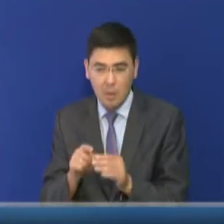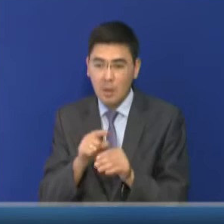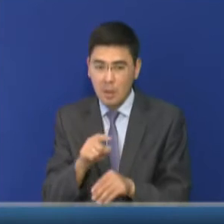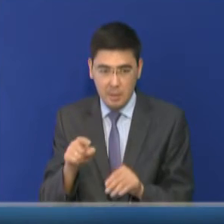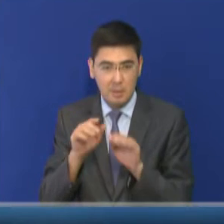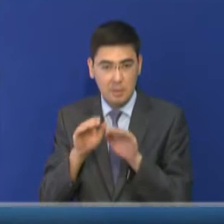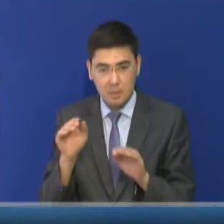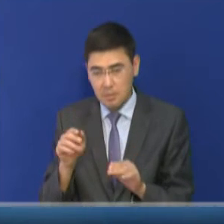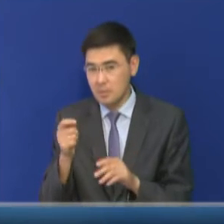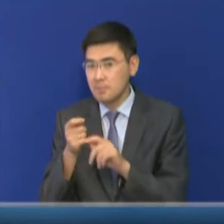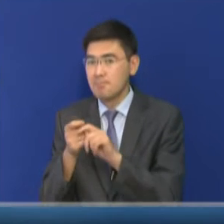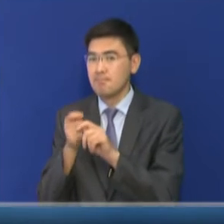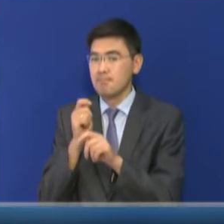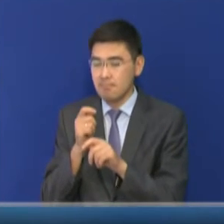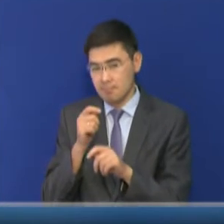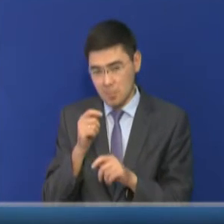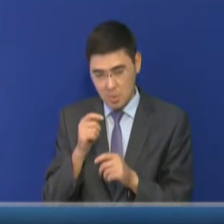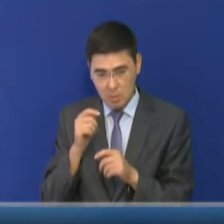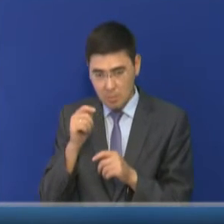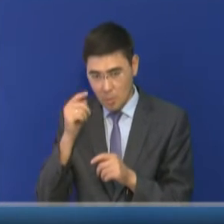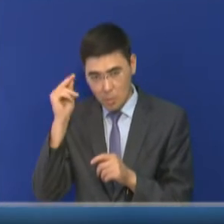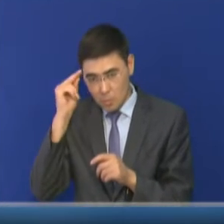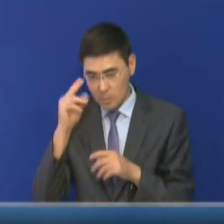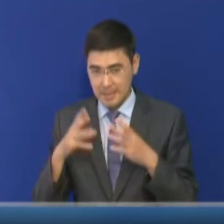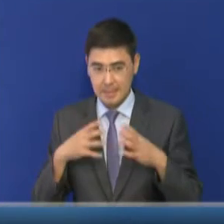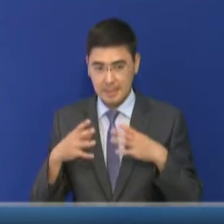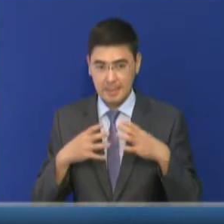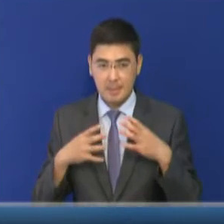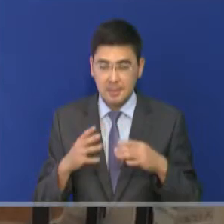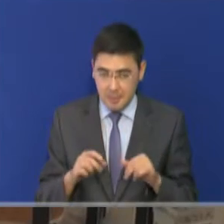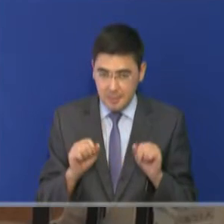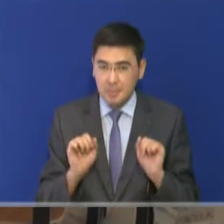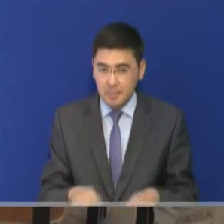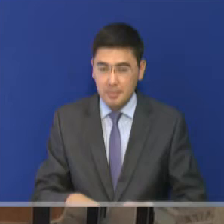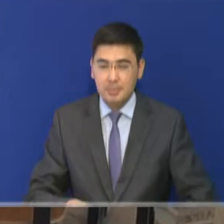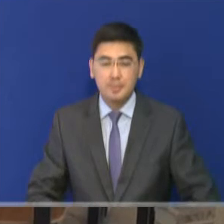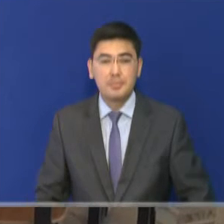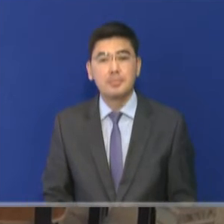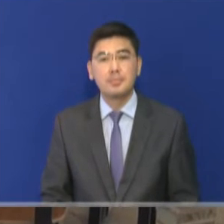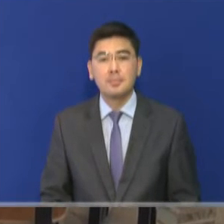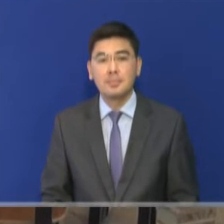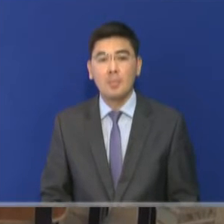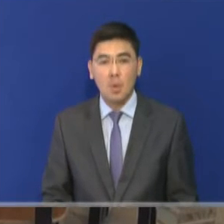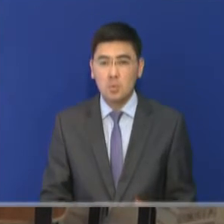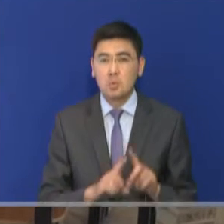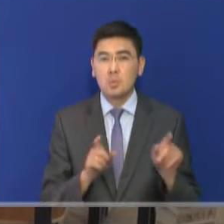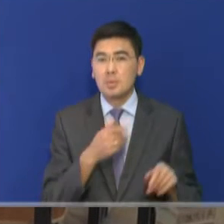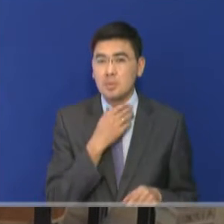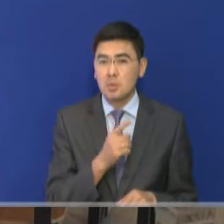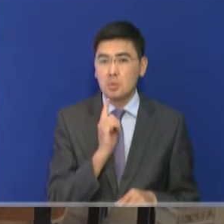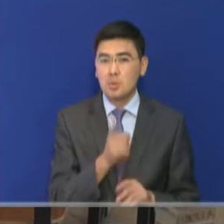бесплатных, которые также, тренируясь, могут проходить наши выпускники. В этом году из школ семей